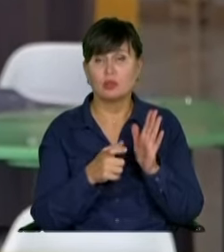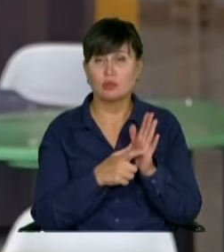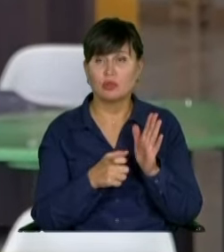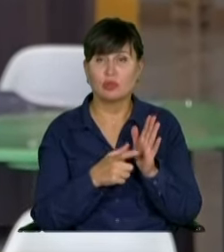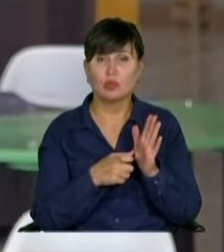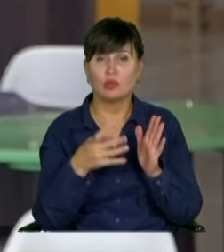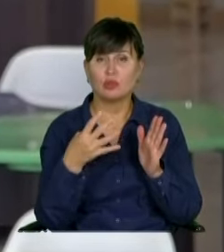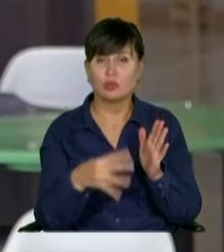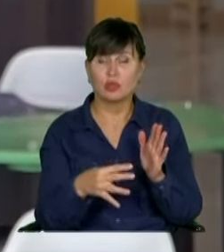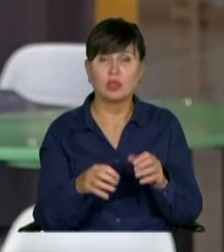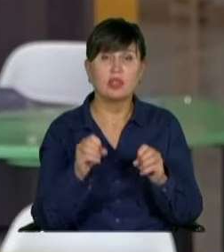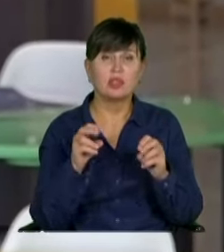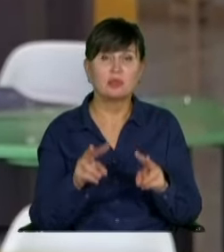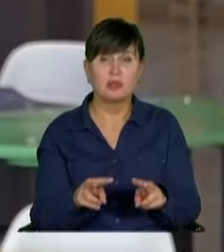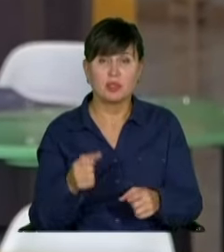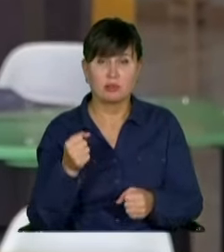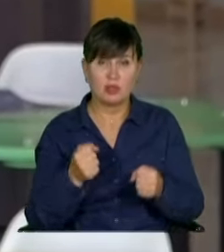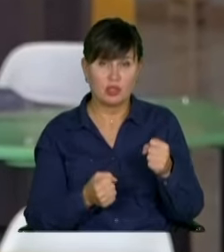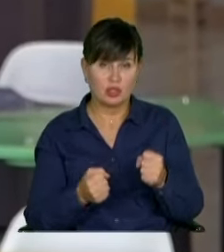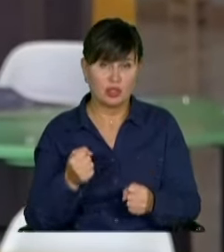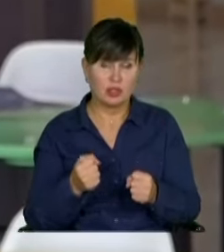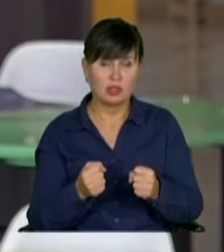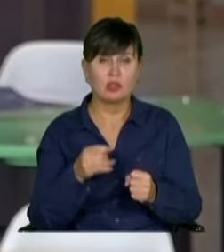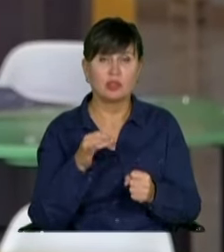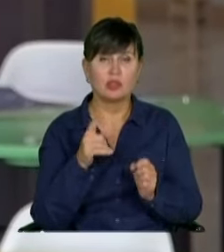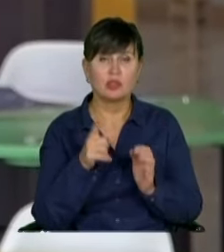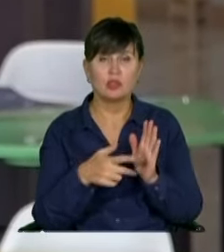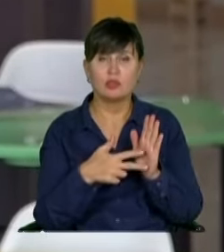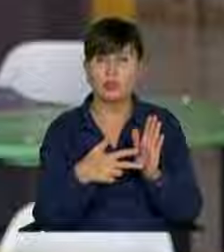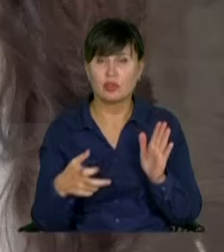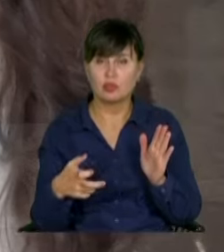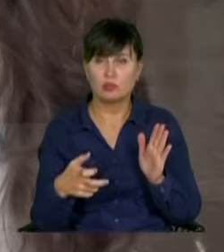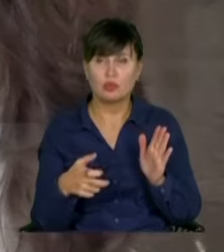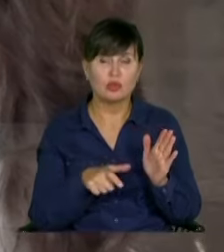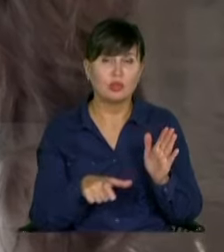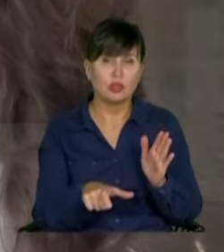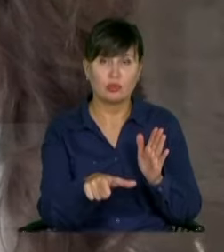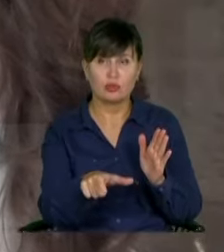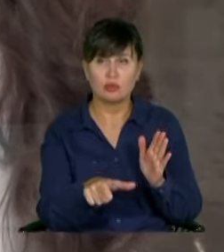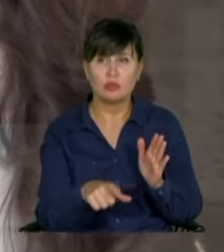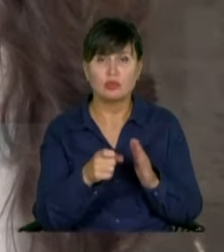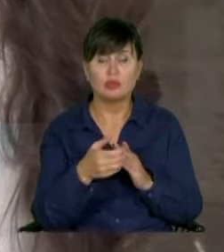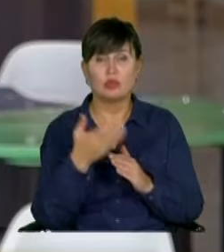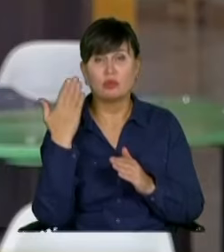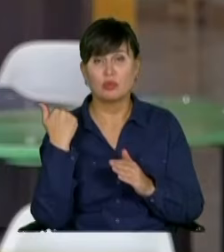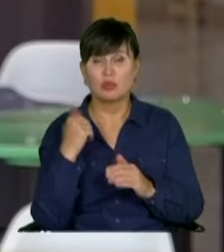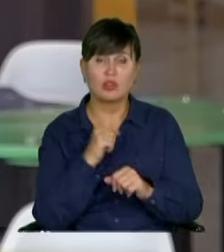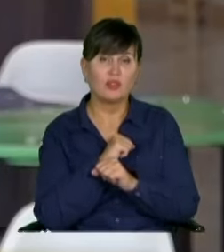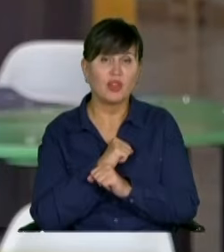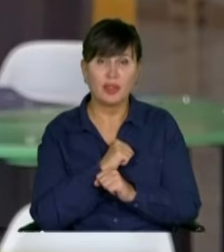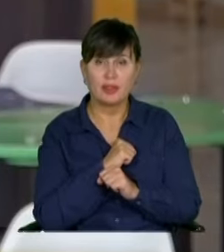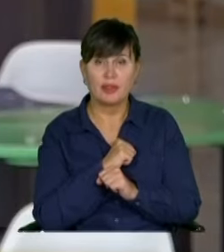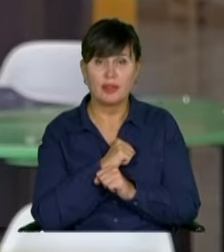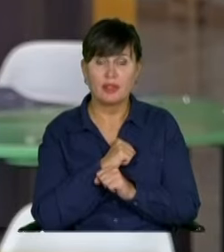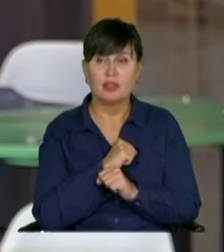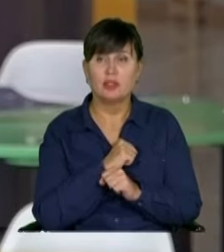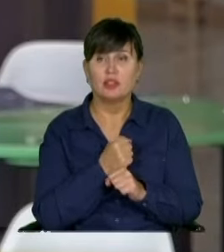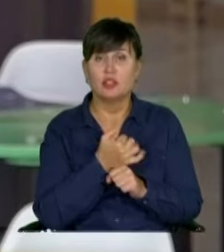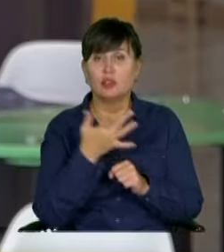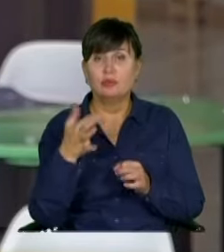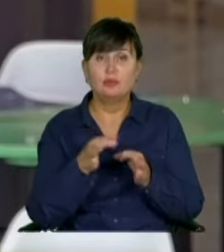740 спецтехники, в том числе 1800 дорожников. За прошлые выходные в